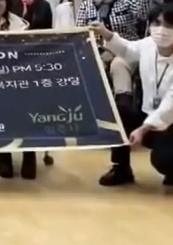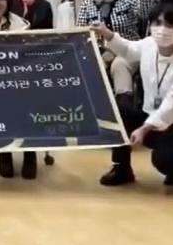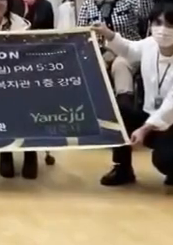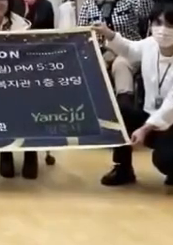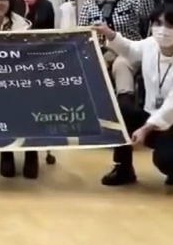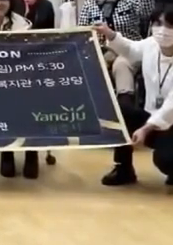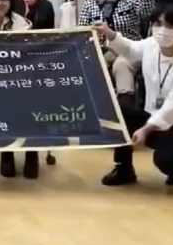정입니다